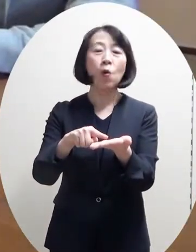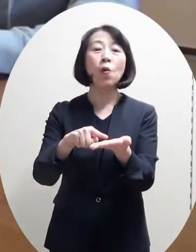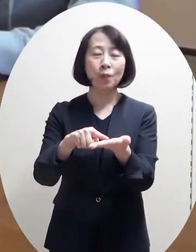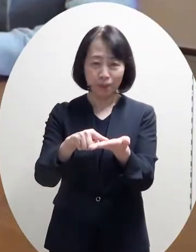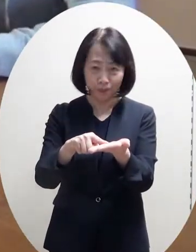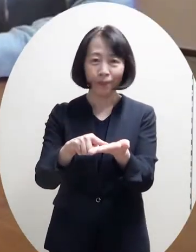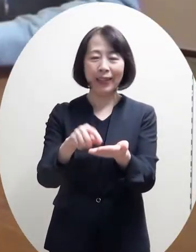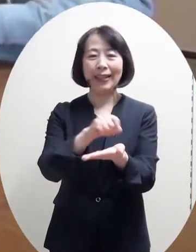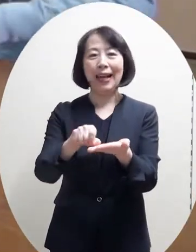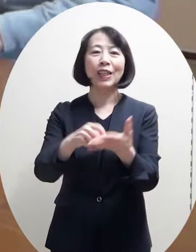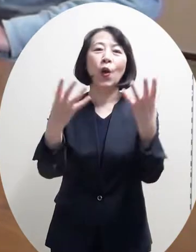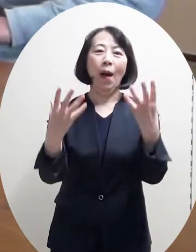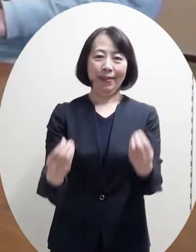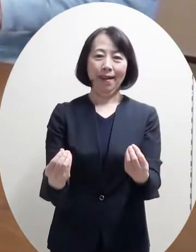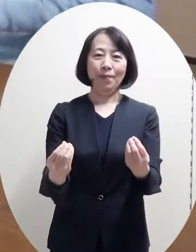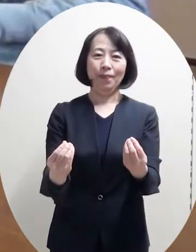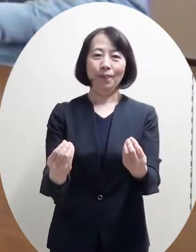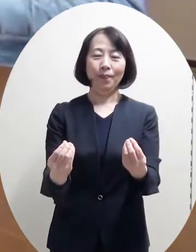よし、かけた。